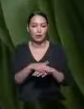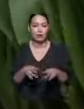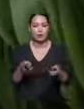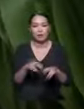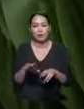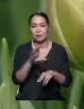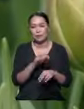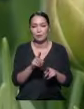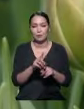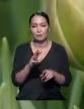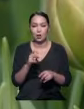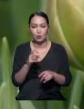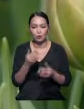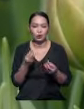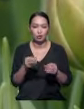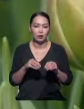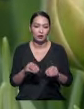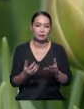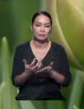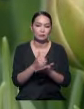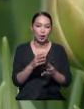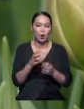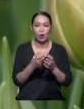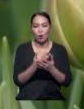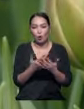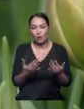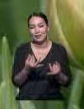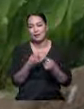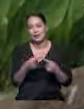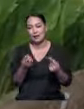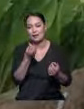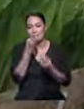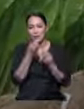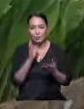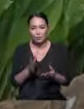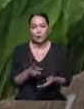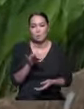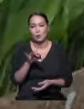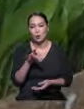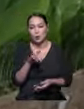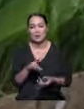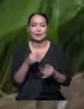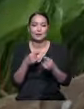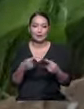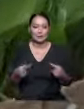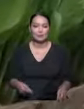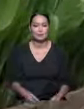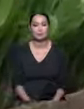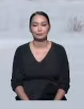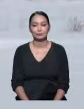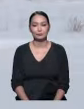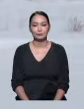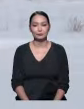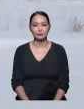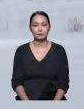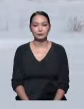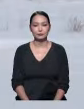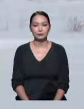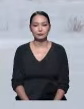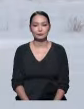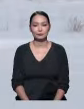месяцы Махмуд собирается выращивать овощи и другие виды цветов, например, пионы или зиантусы. Раиса Маргунова, Арман